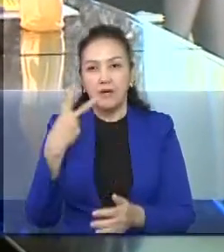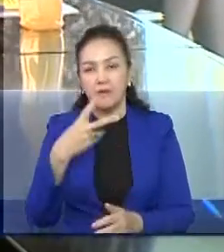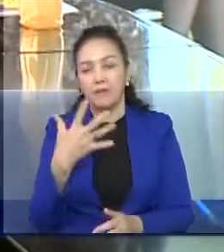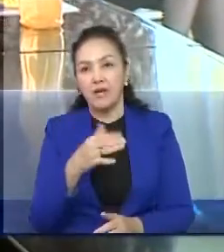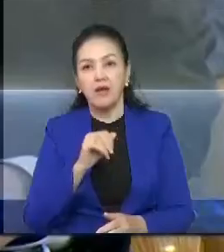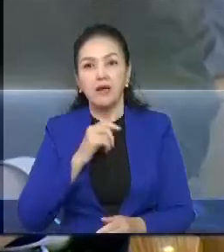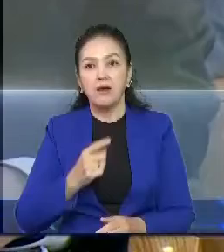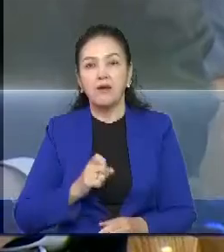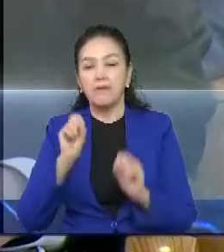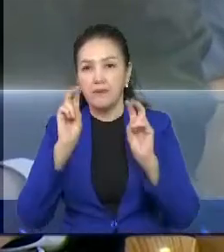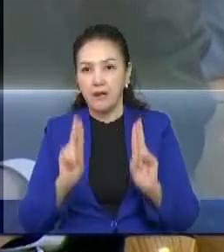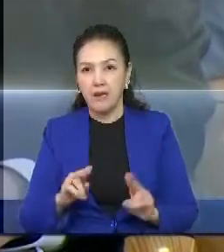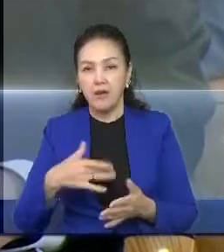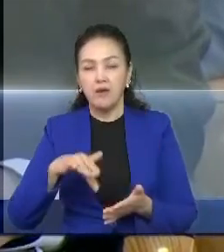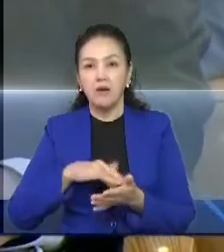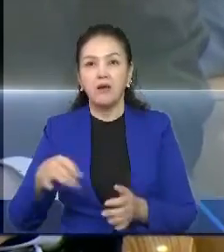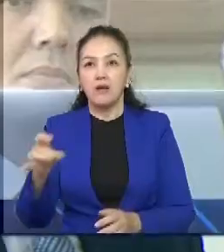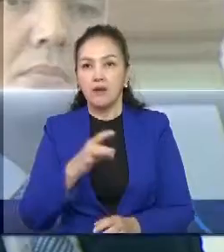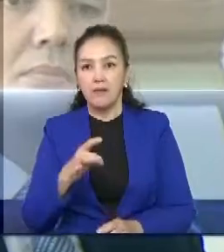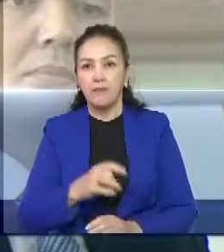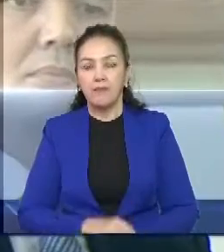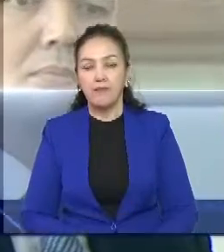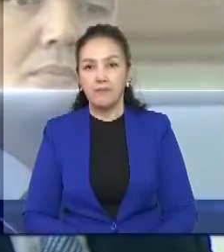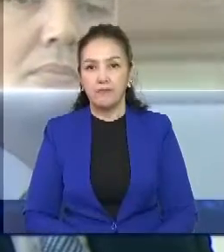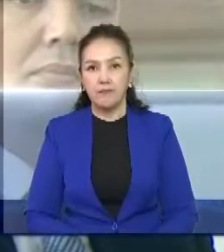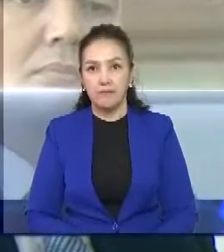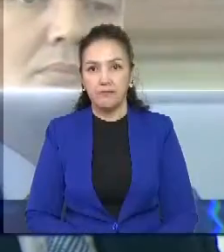25 специалистов из города и районов.